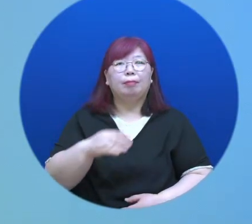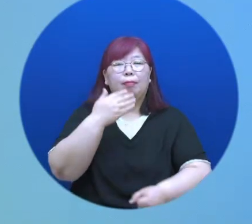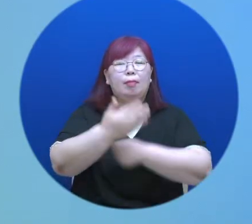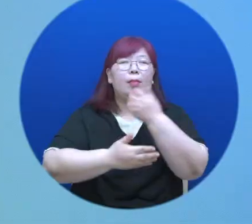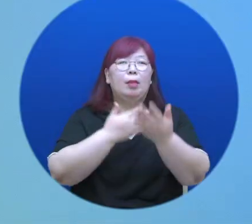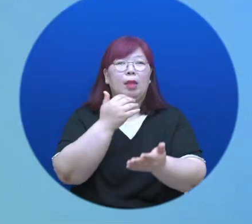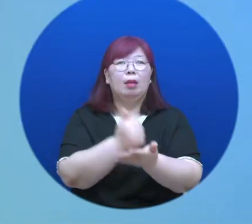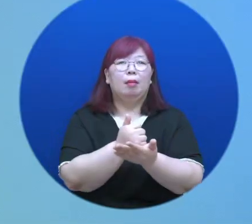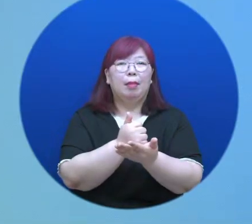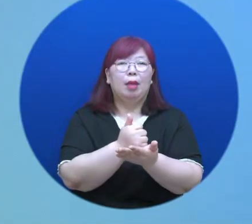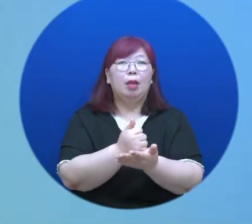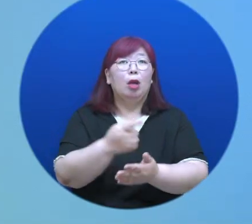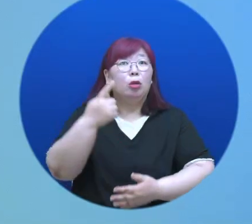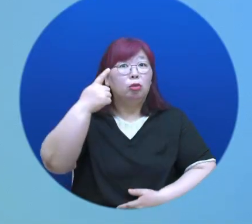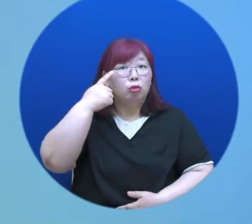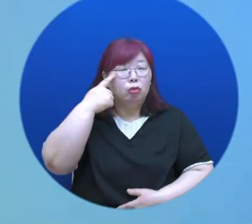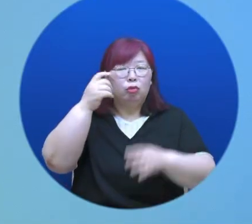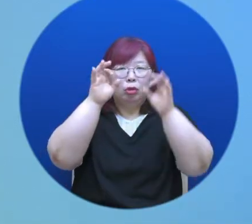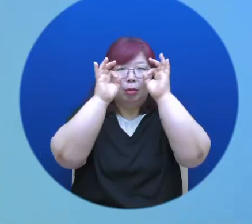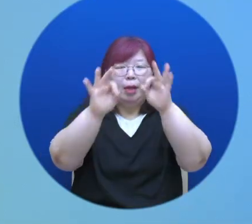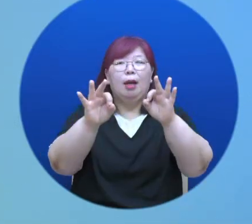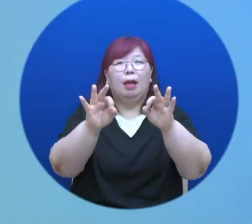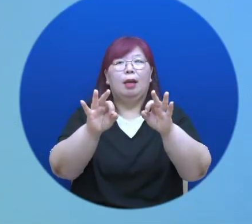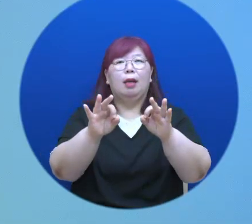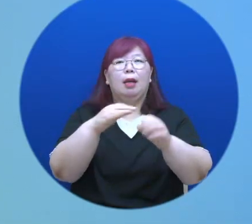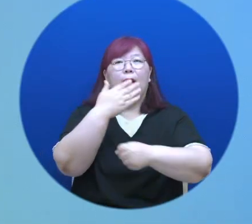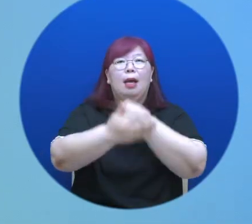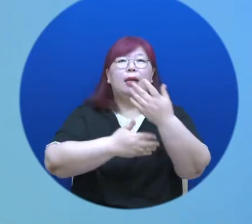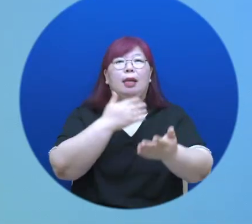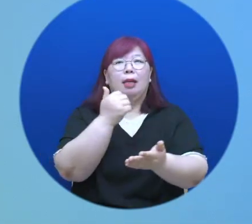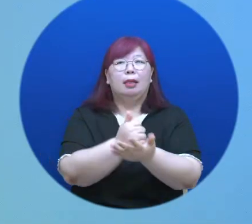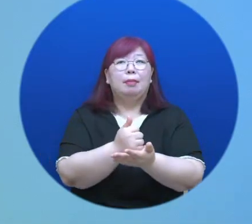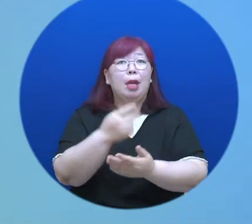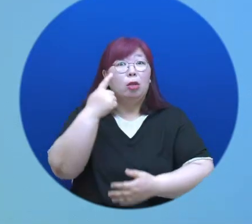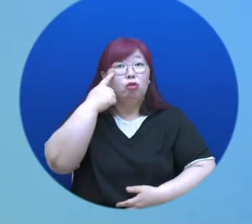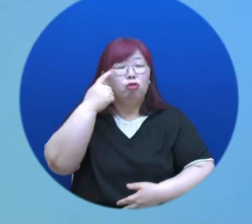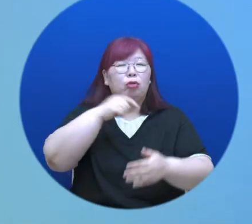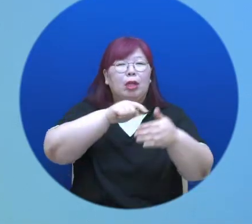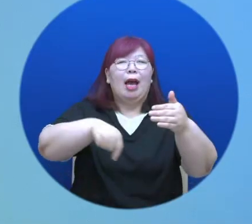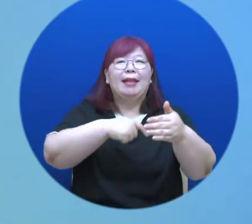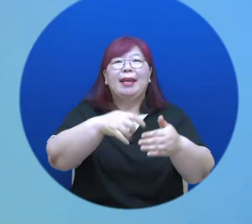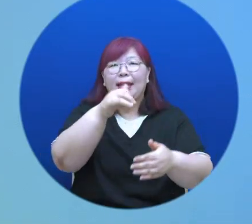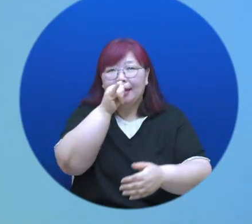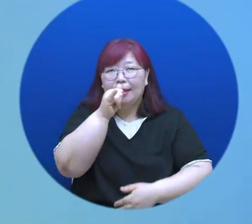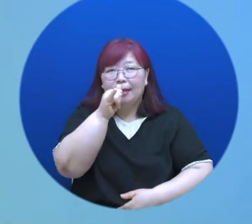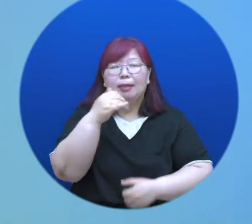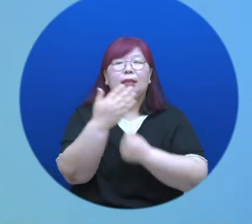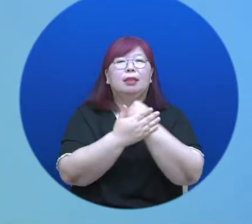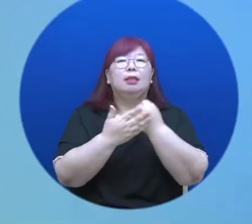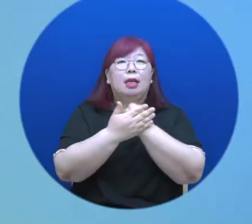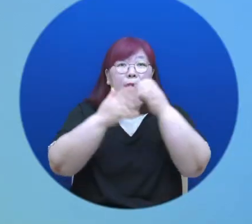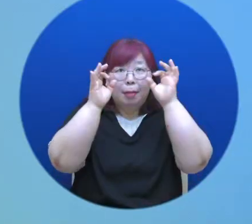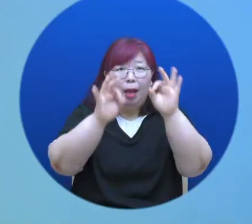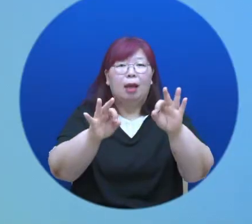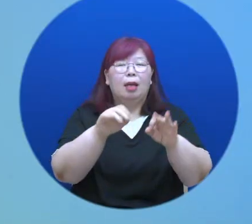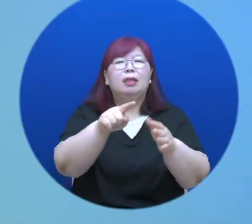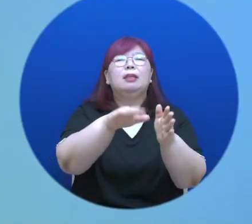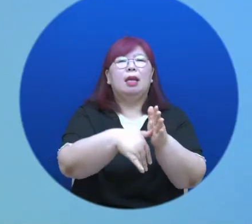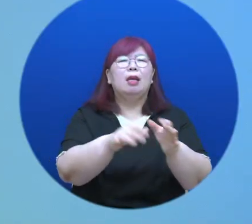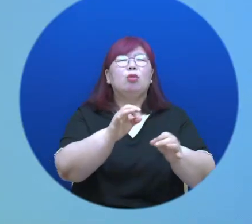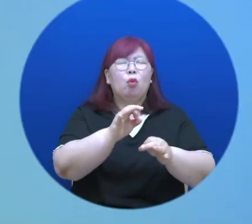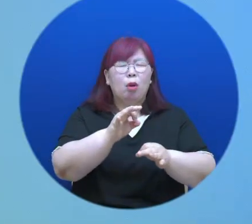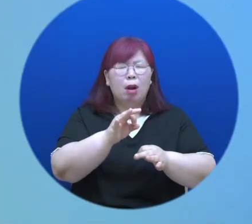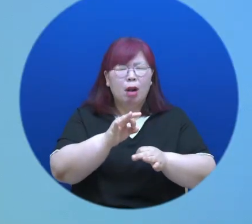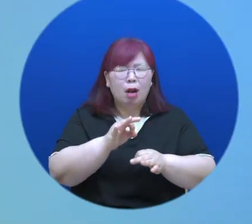하나님의 눈을 봅니다. 그리고 그 눈 안에 가득 담겨 있는 은혜를 봅니다. 그때